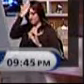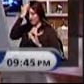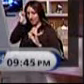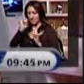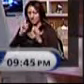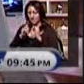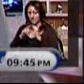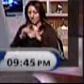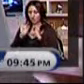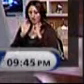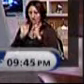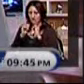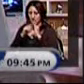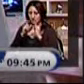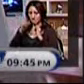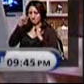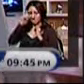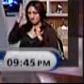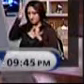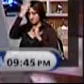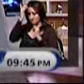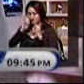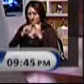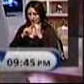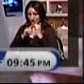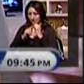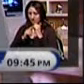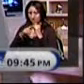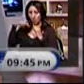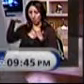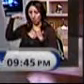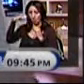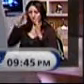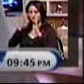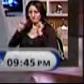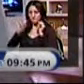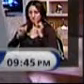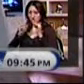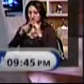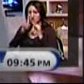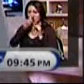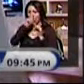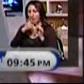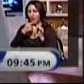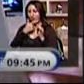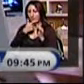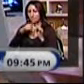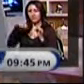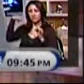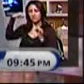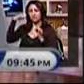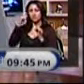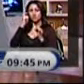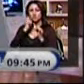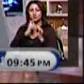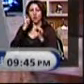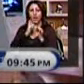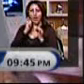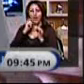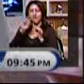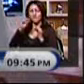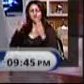بس، انت بتمتخن الدكتور البلدعي رئيس الجمهوريه وحمدين صباح رئيس للوزراء وممكن واخد بال